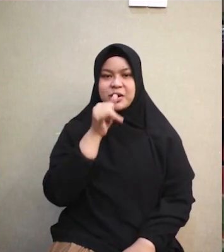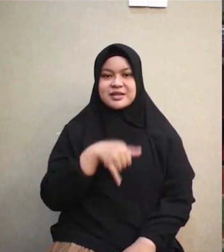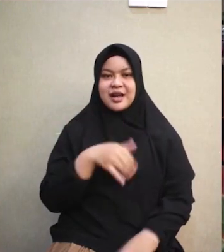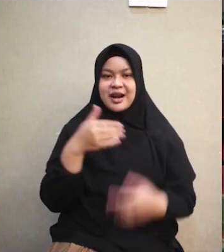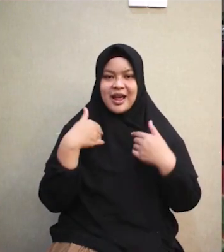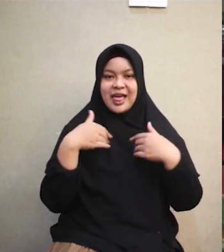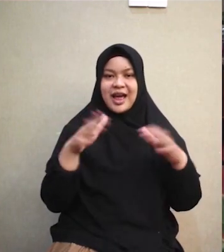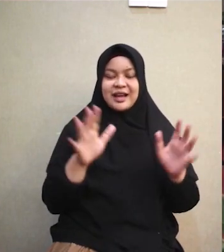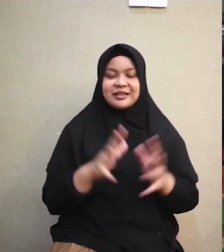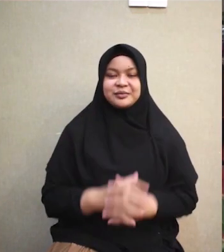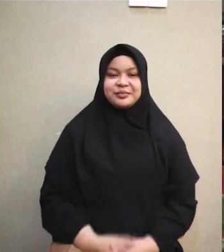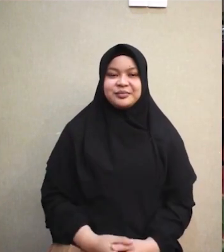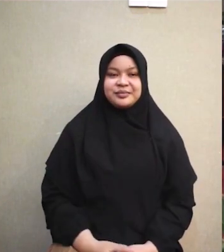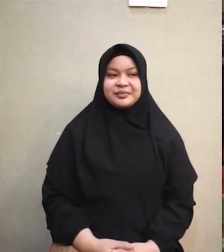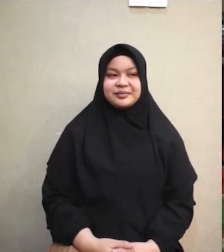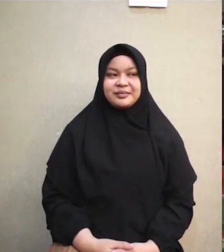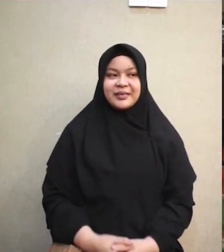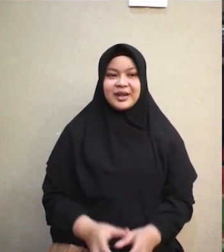gila